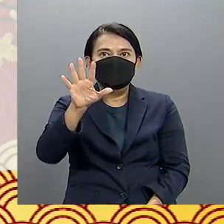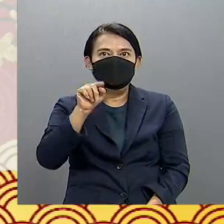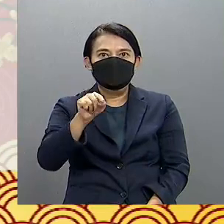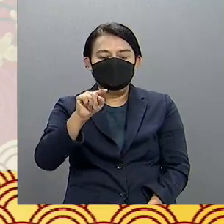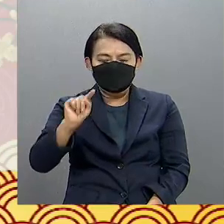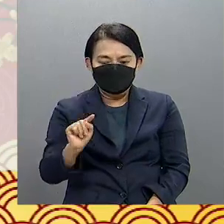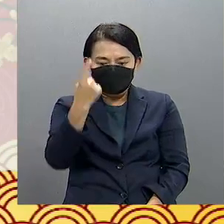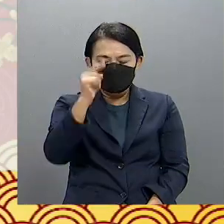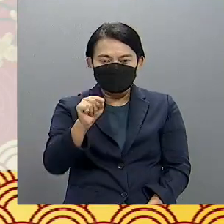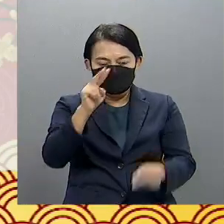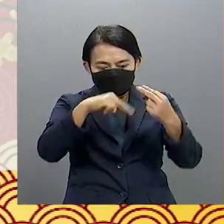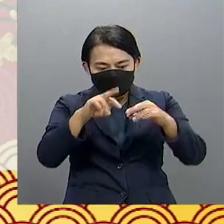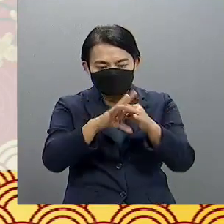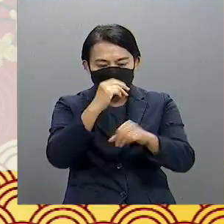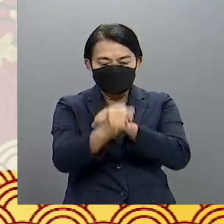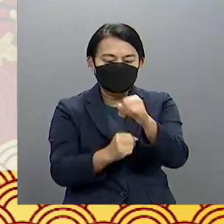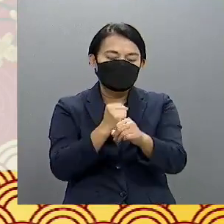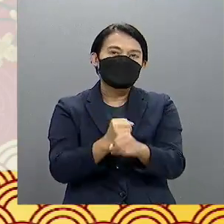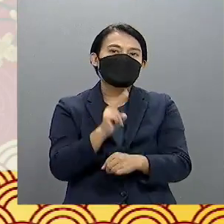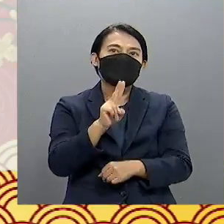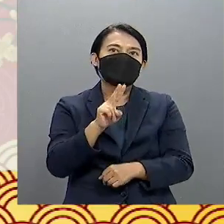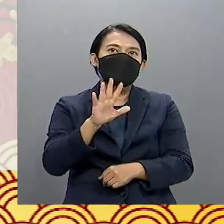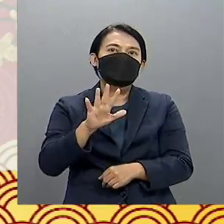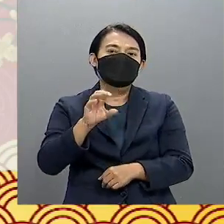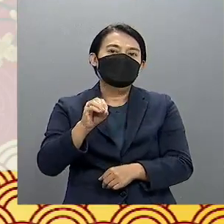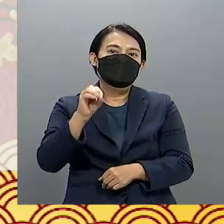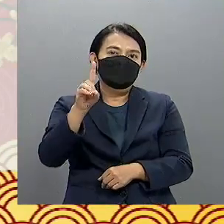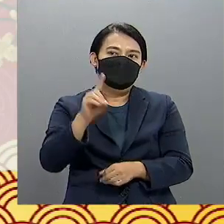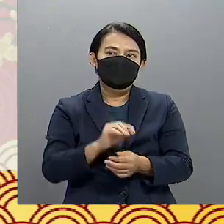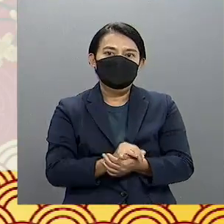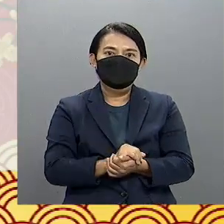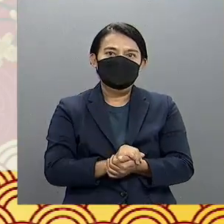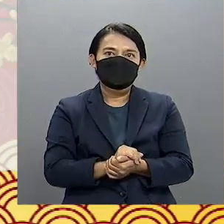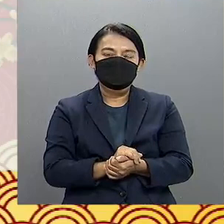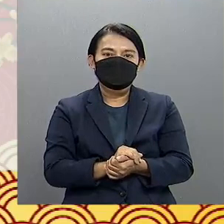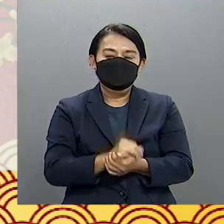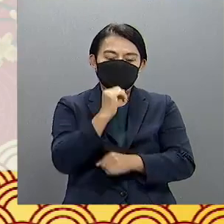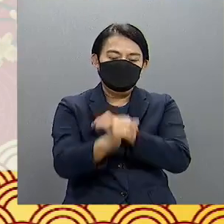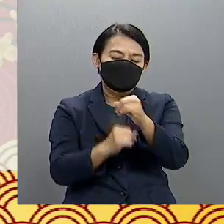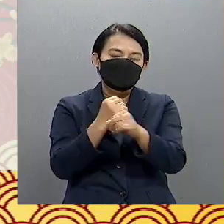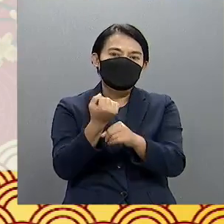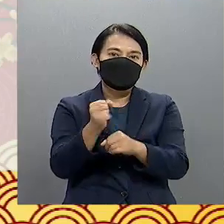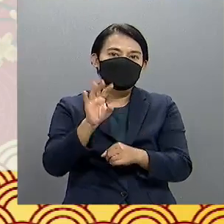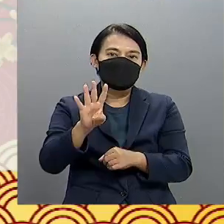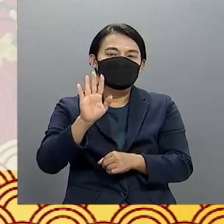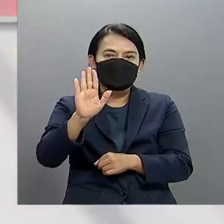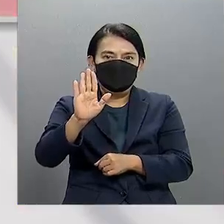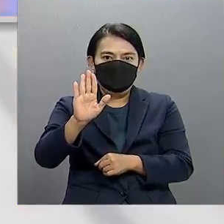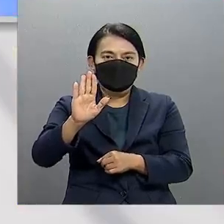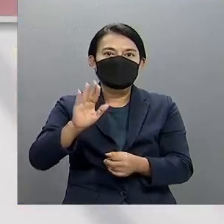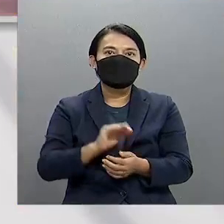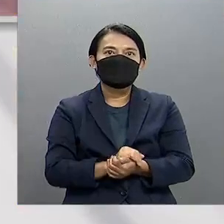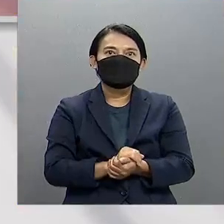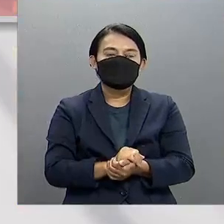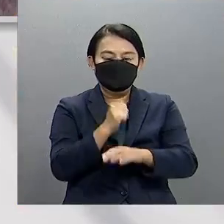จเมื่อปี2551ค่ะหรือว่าหดตัวในรอบ14ปีนั่นเองนะคะอธิการบดีมหาวิทยาลัย